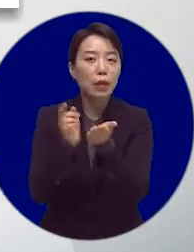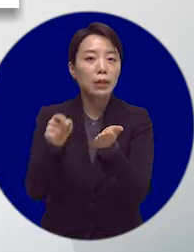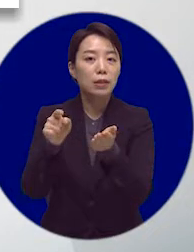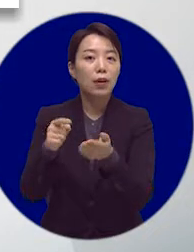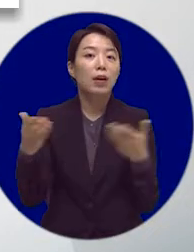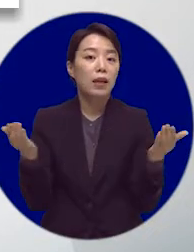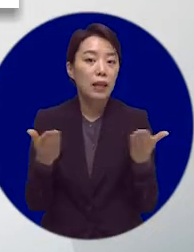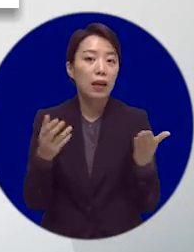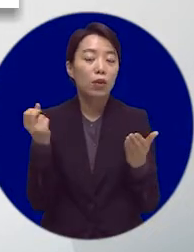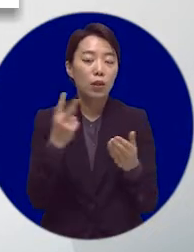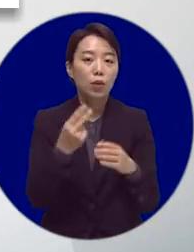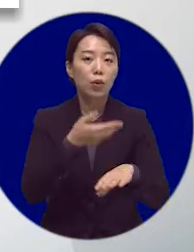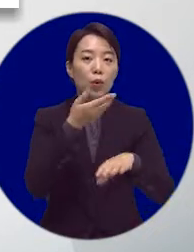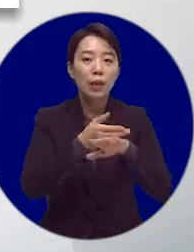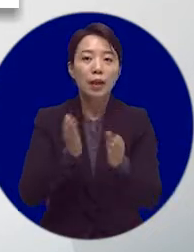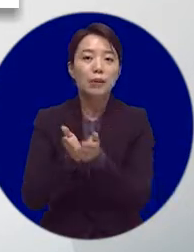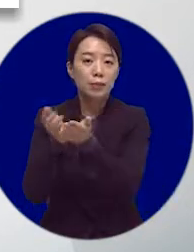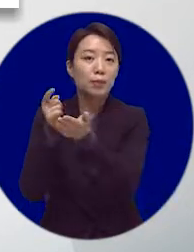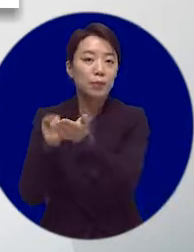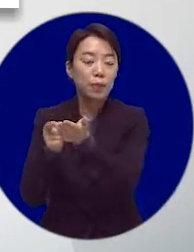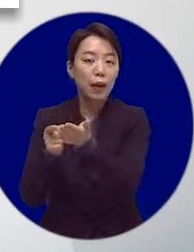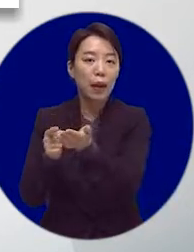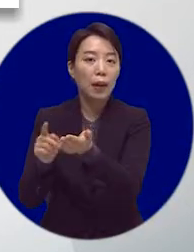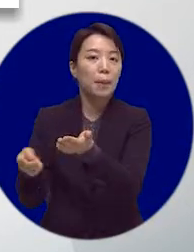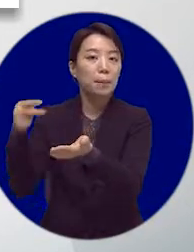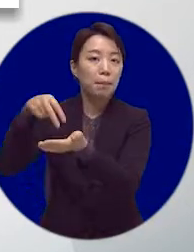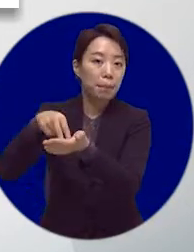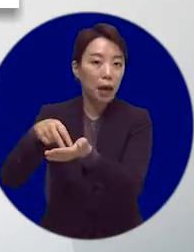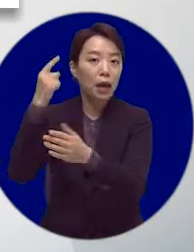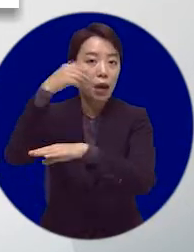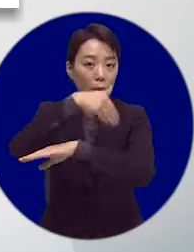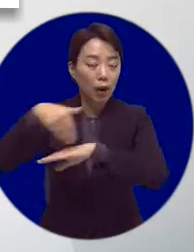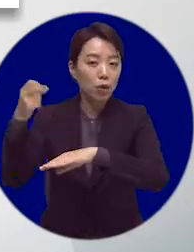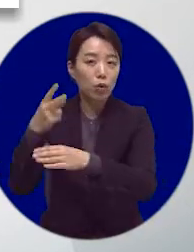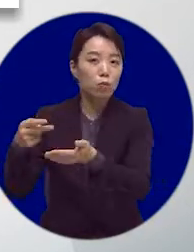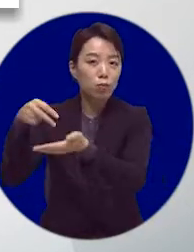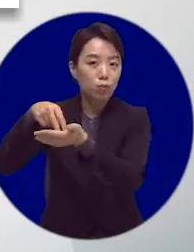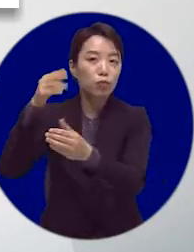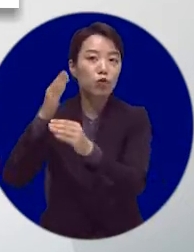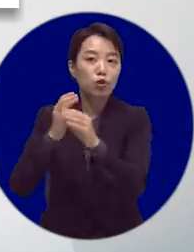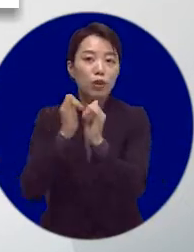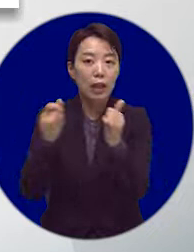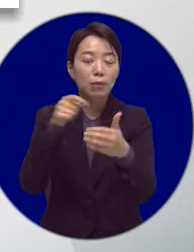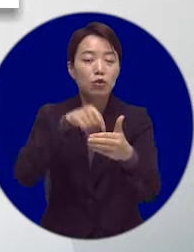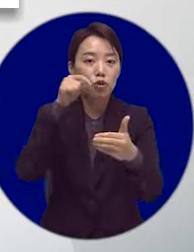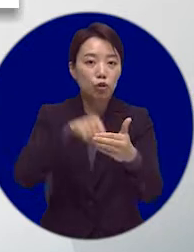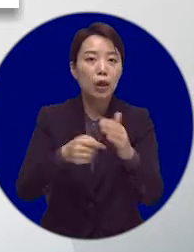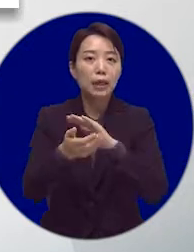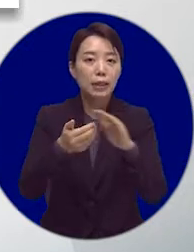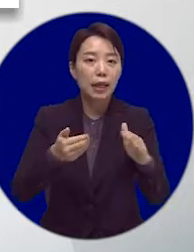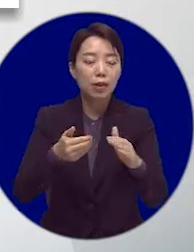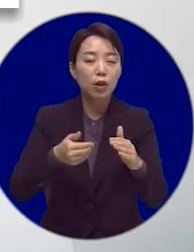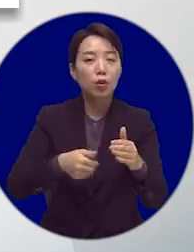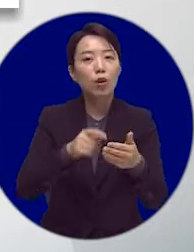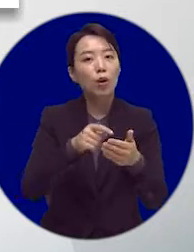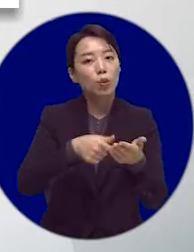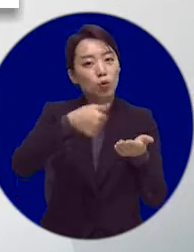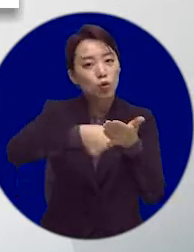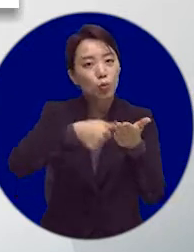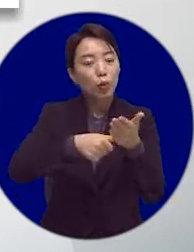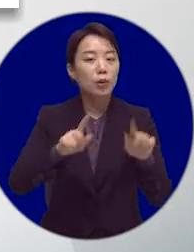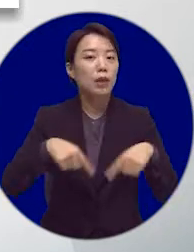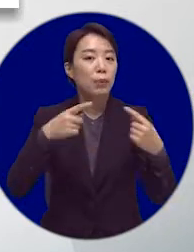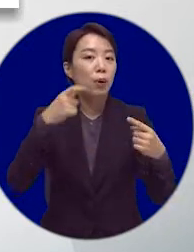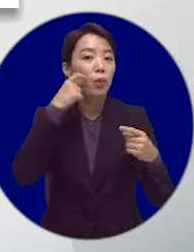있거나 외국 국적 선박에 승선할 예정이거나 승선하고 있는 선원 중 사전투표소 및 투표소에서 투표할 수